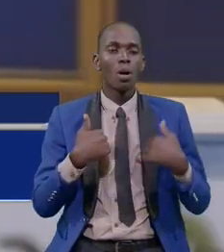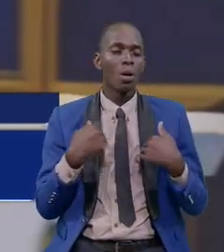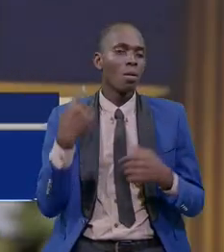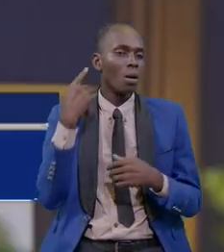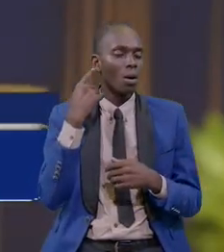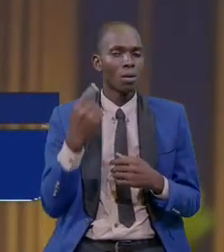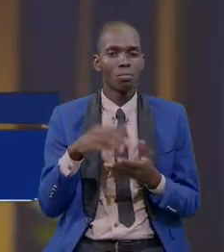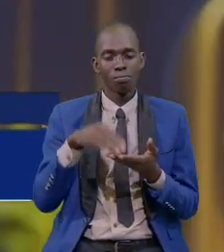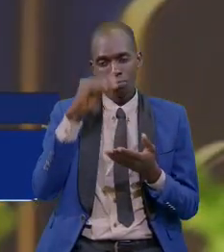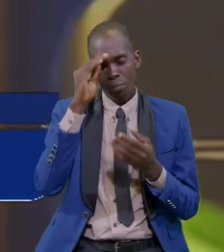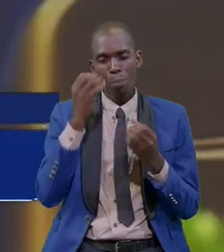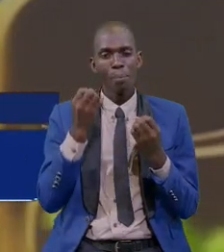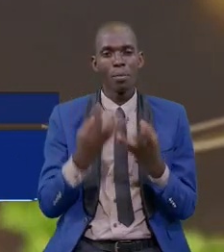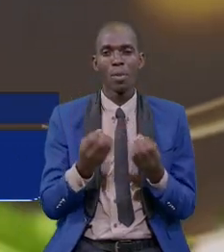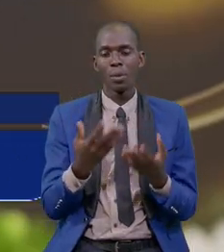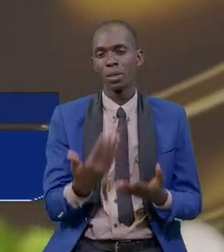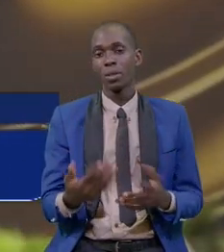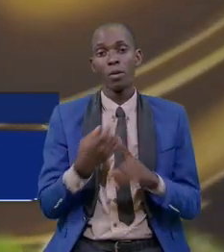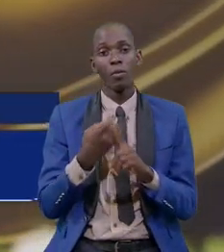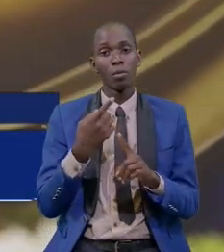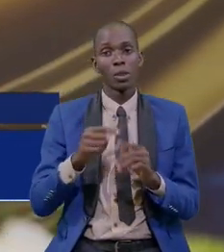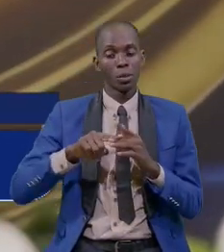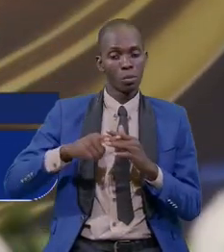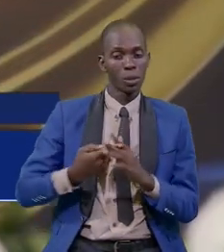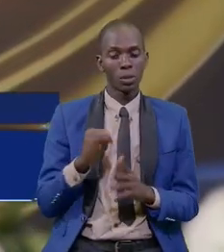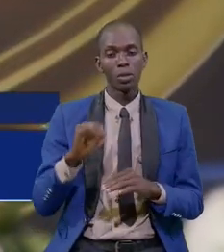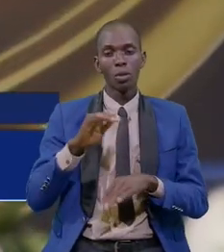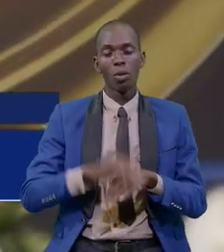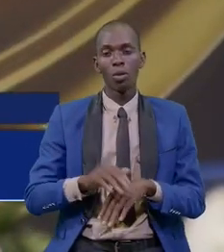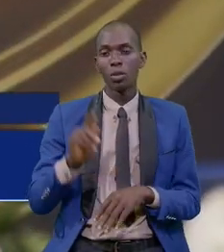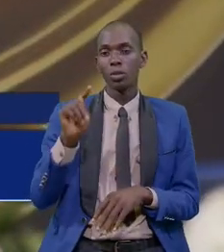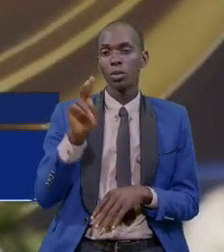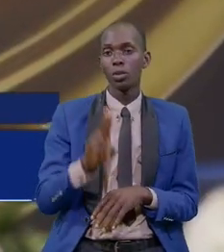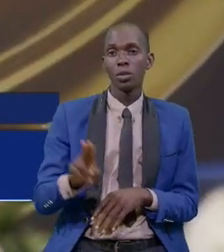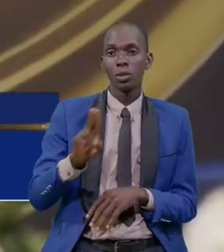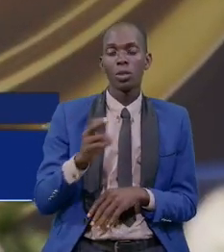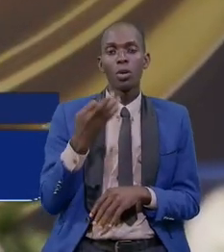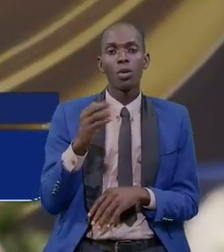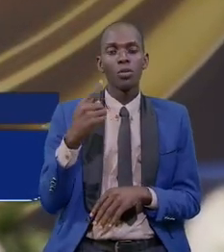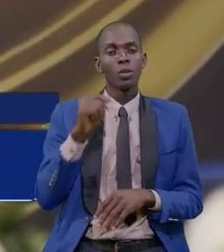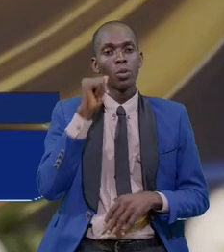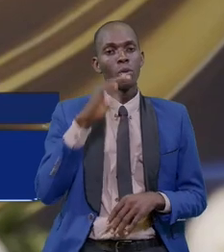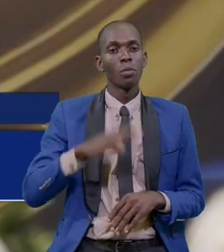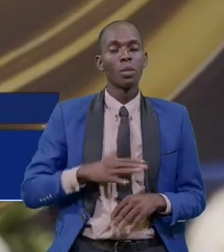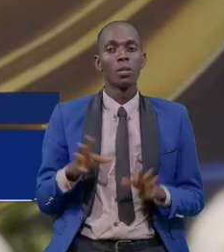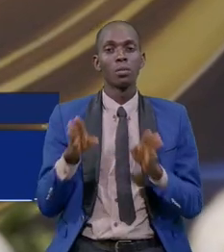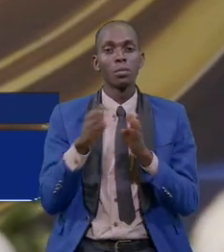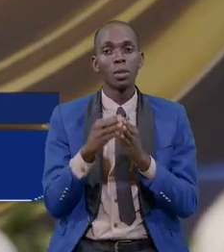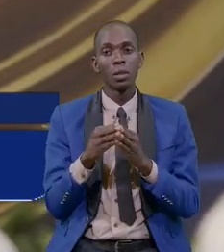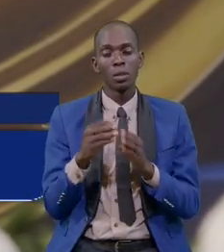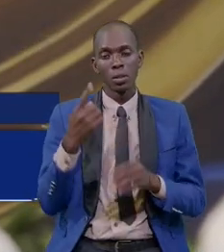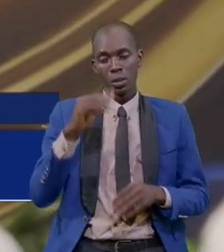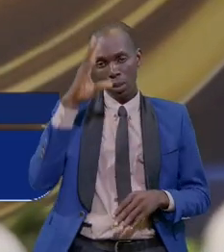de choses depuis le début, depuis le mardi, du jeudi plutôt, pour la conférence des femmes,